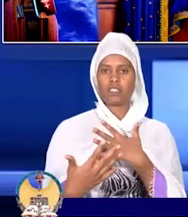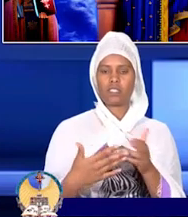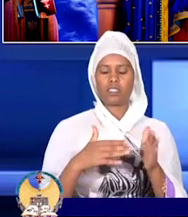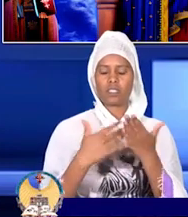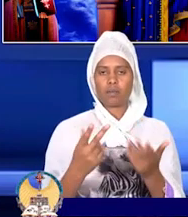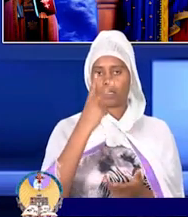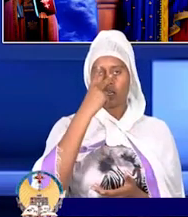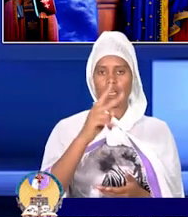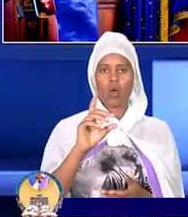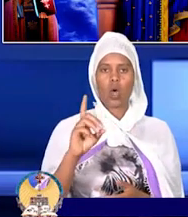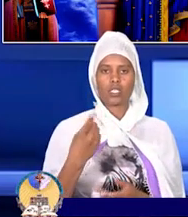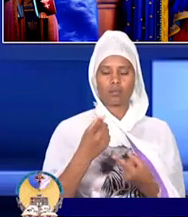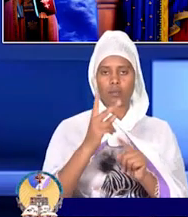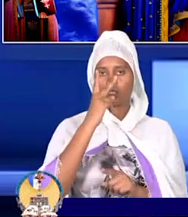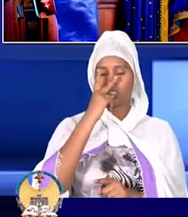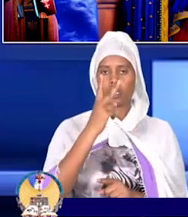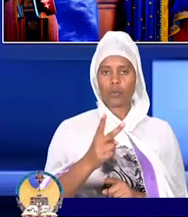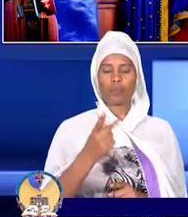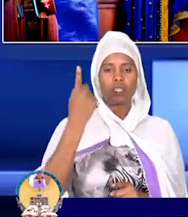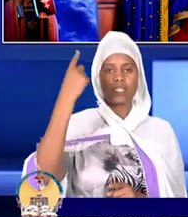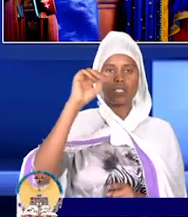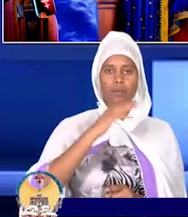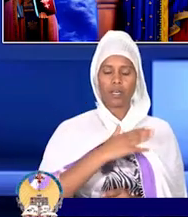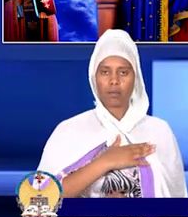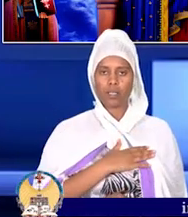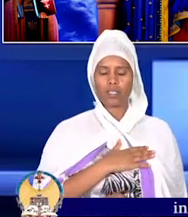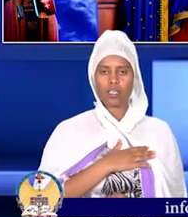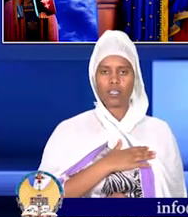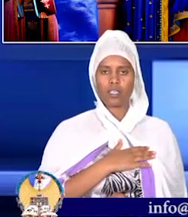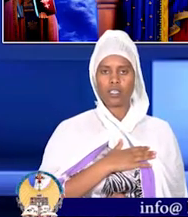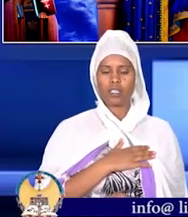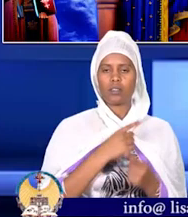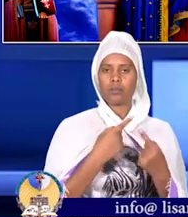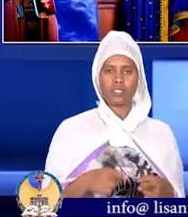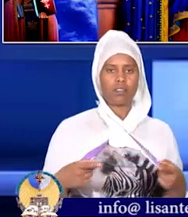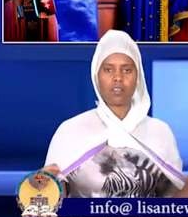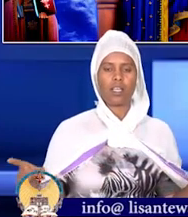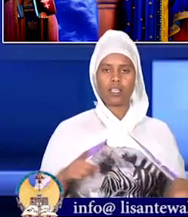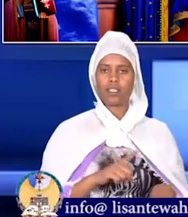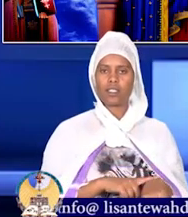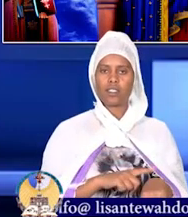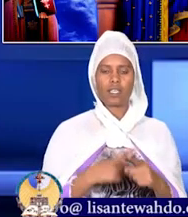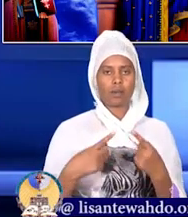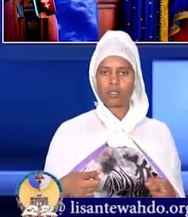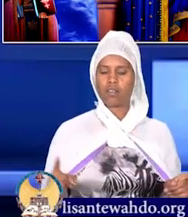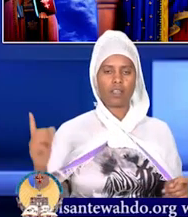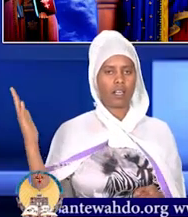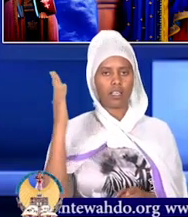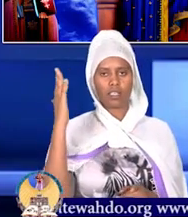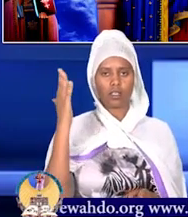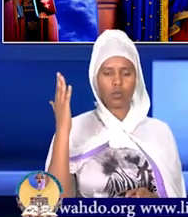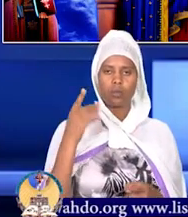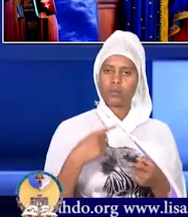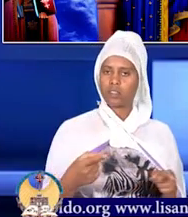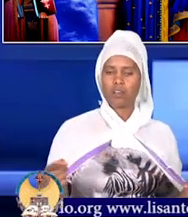ካብ ዘፍጥረት ስጋብ ረአ ዮሃንስ እንተርኢናዮ እግዚኣብሄር ኣምላኽና ብዝተፈላለየ ግዜ ኣብ